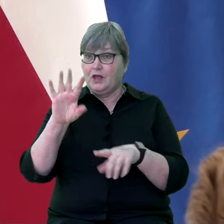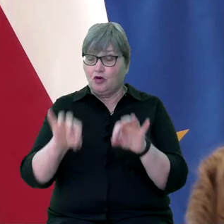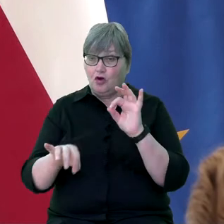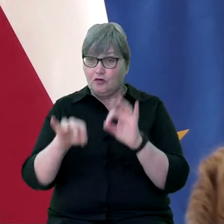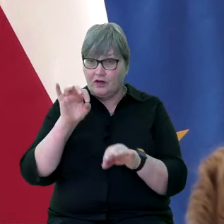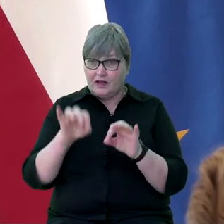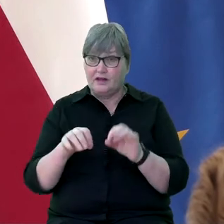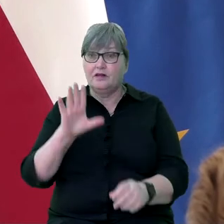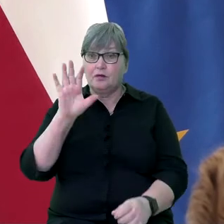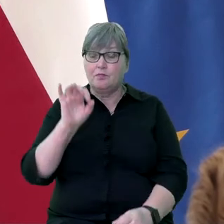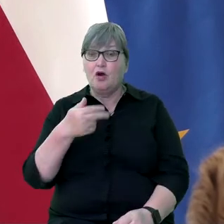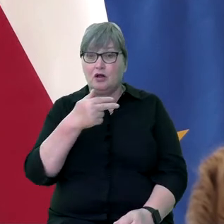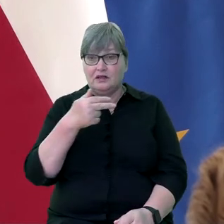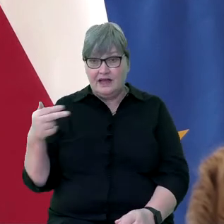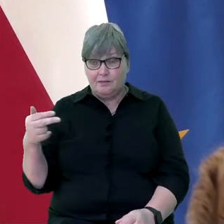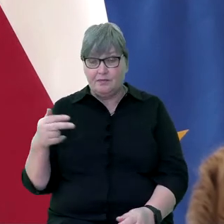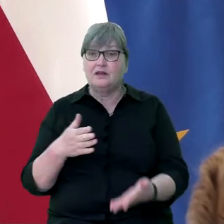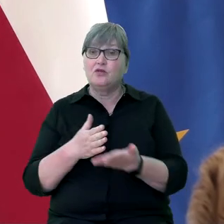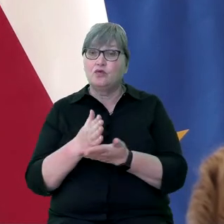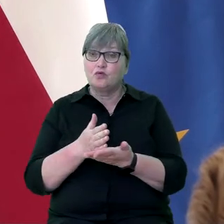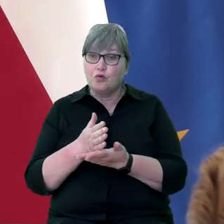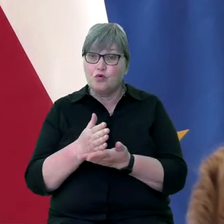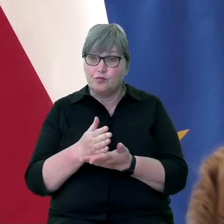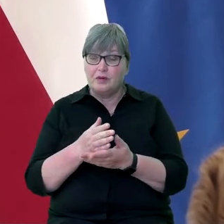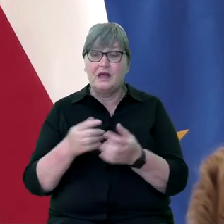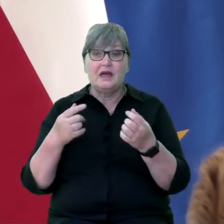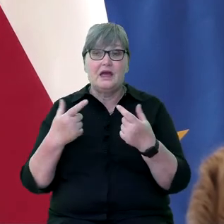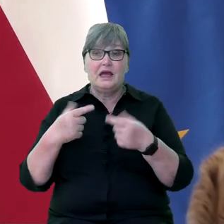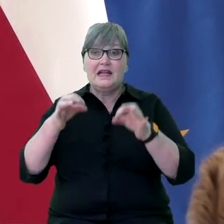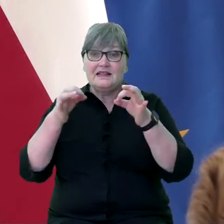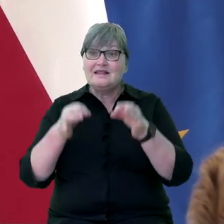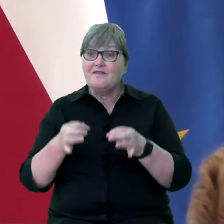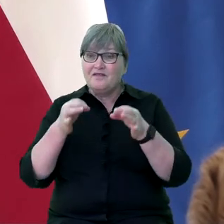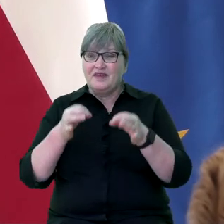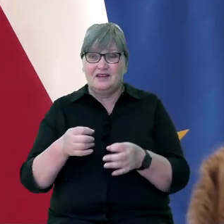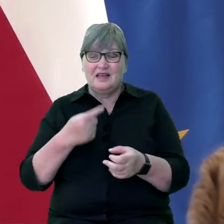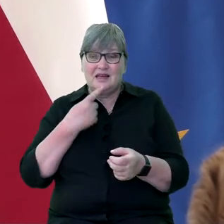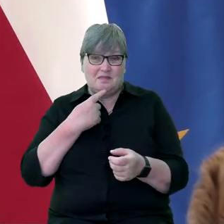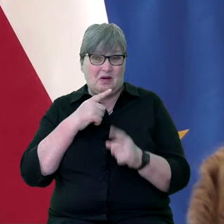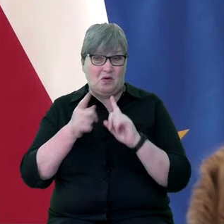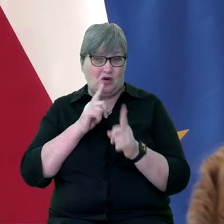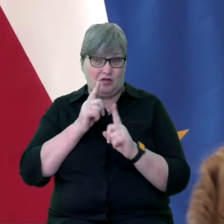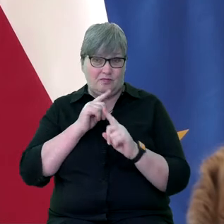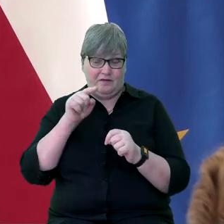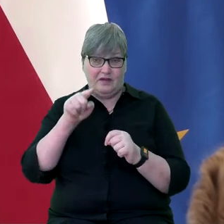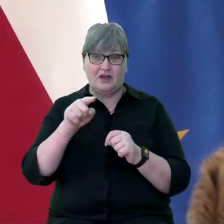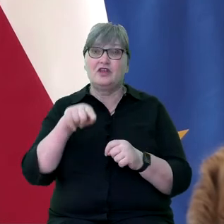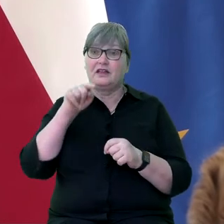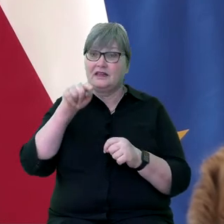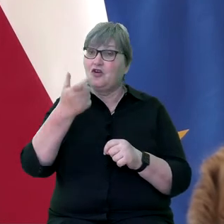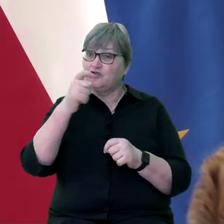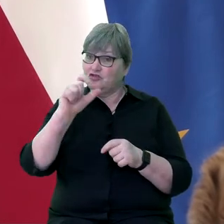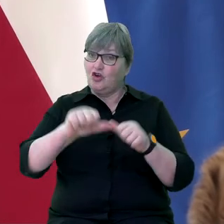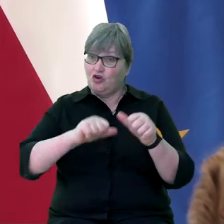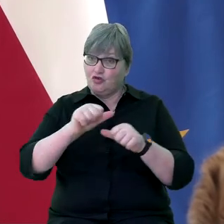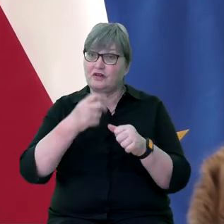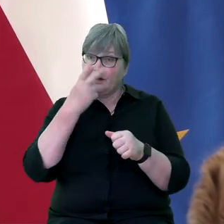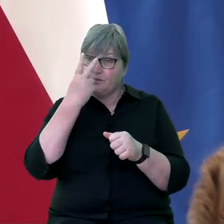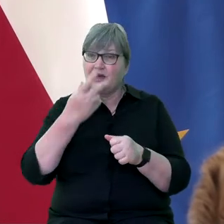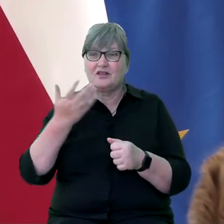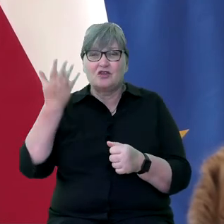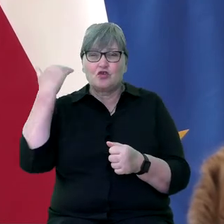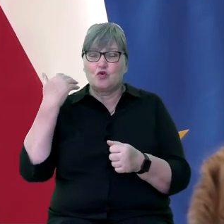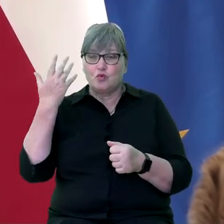jest podejmowany. Setna rocznica ustawy skłania, by sięgnąć do korzeni kształtowania się państwa polskiego po latach zaborczej